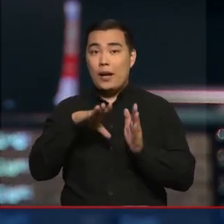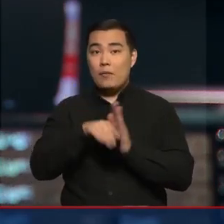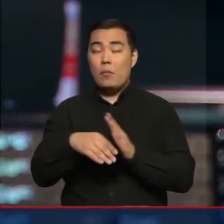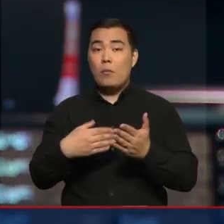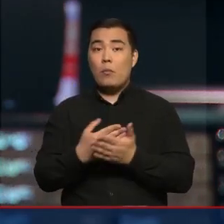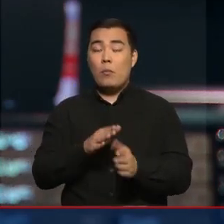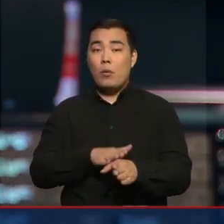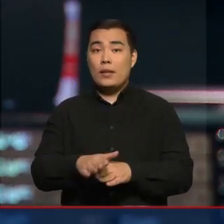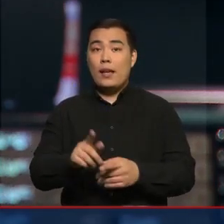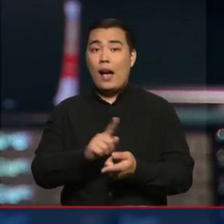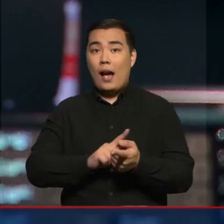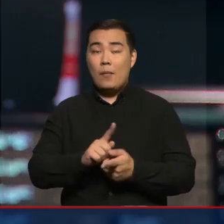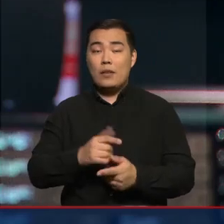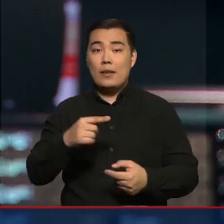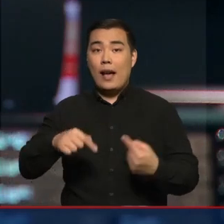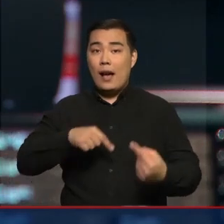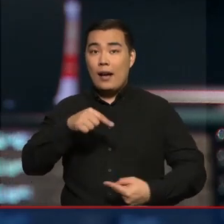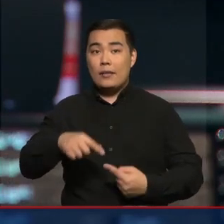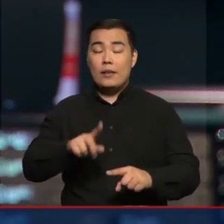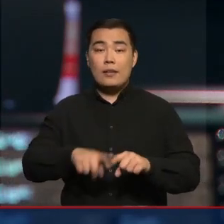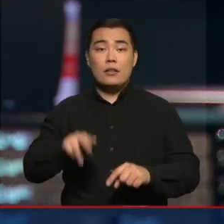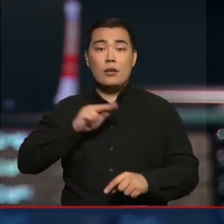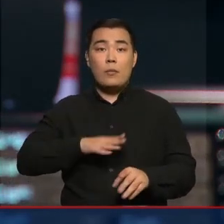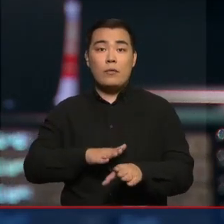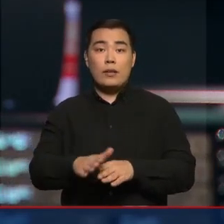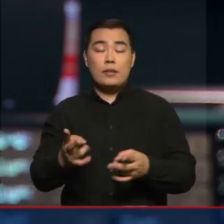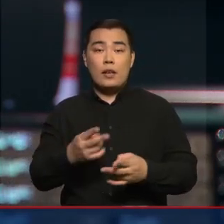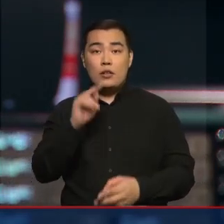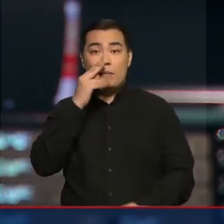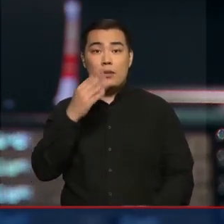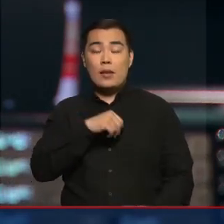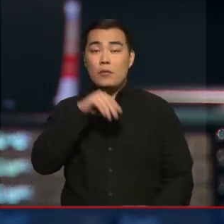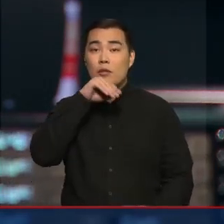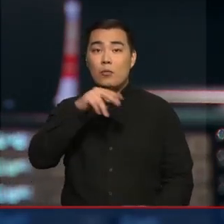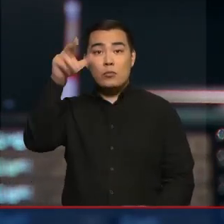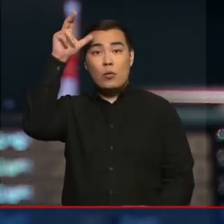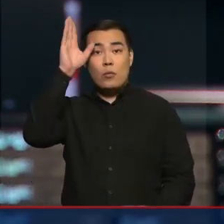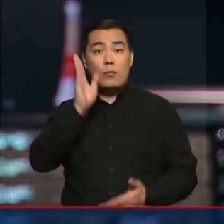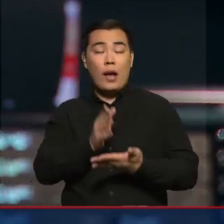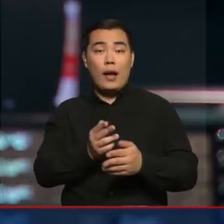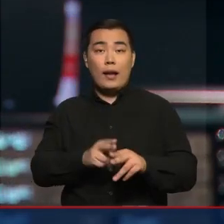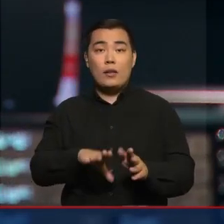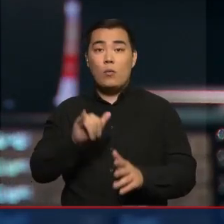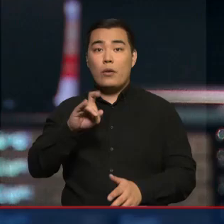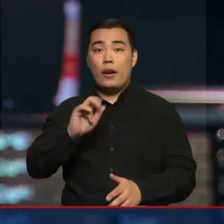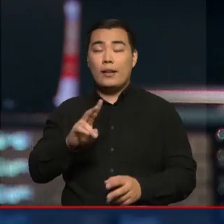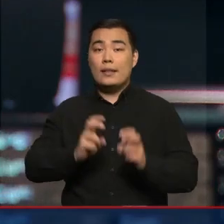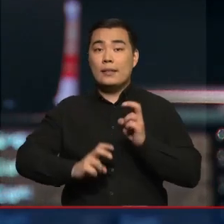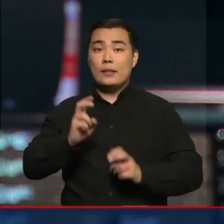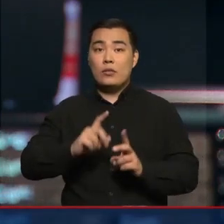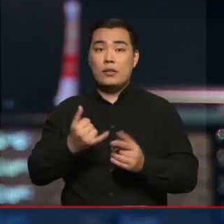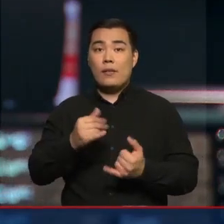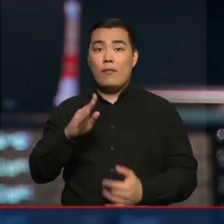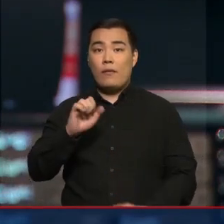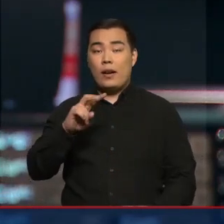толық циклда өңдеу өндірісін жеделдетіп қолға алған жөн. Шымкентте ғалымдар осылай дейді. Оған қоса уранды өндіру кезінде